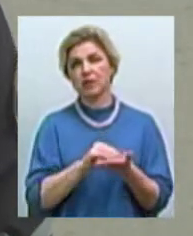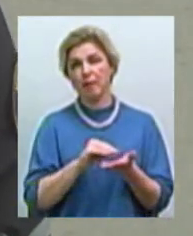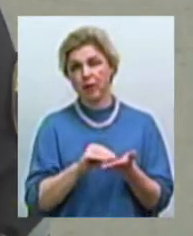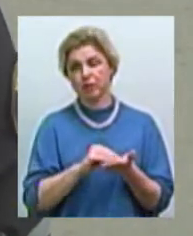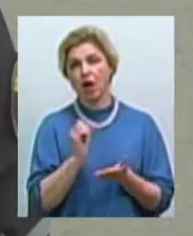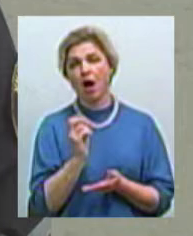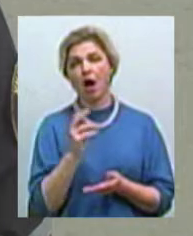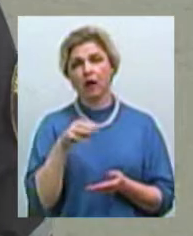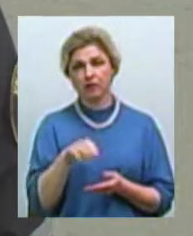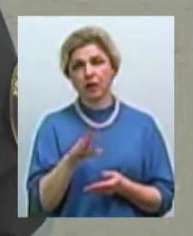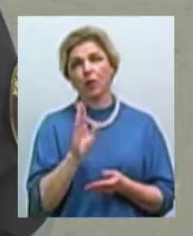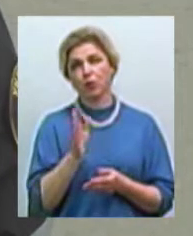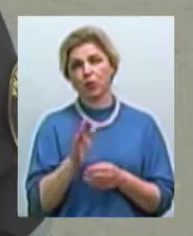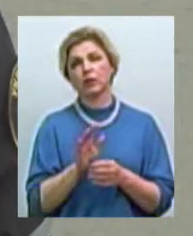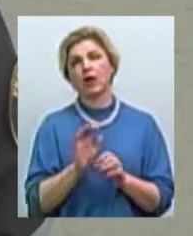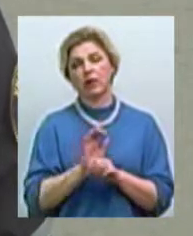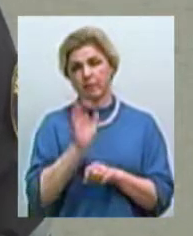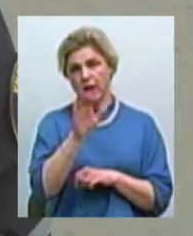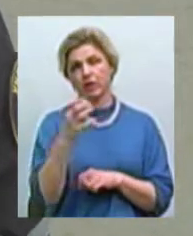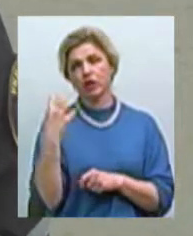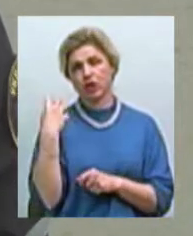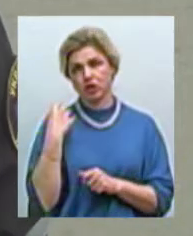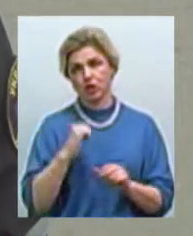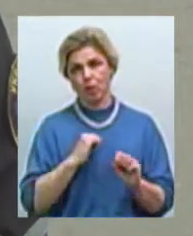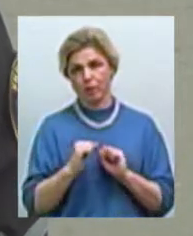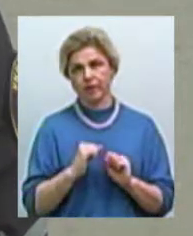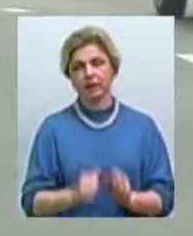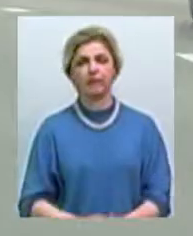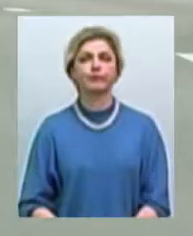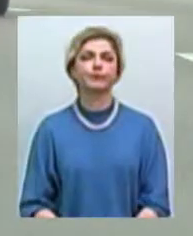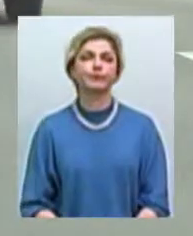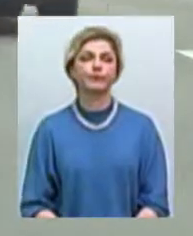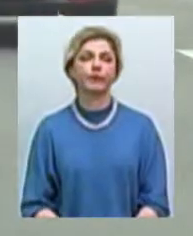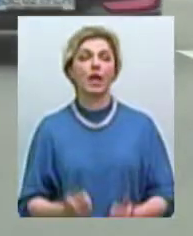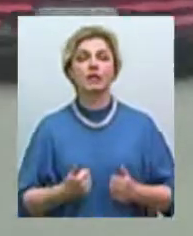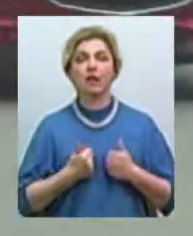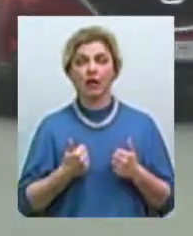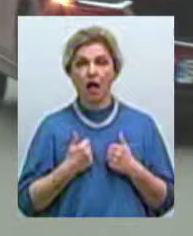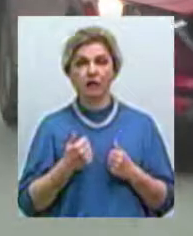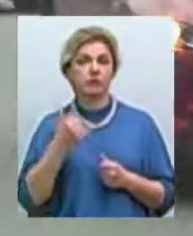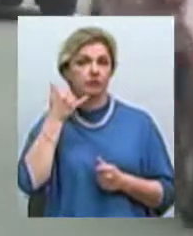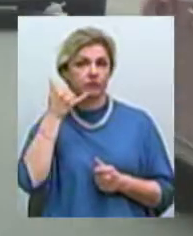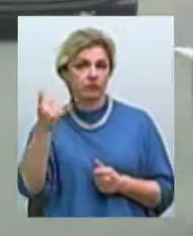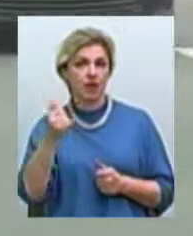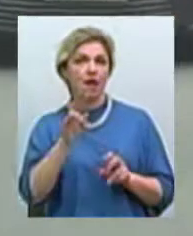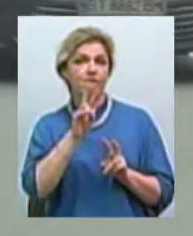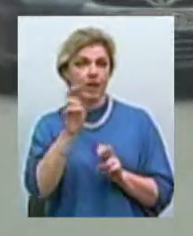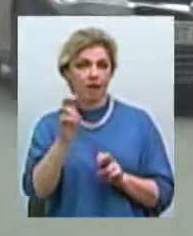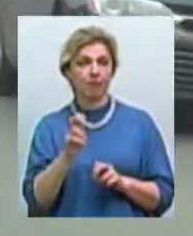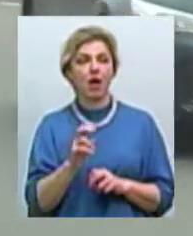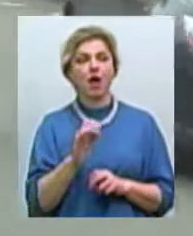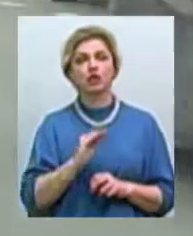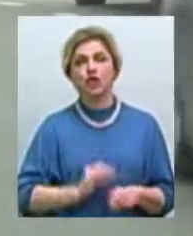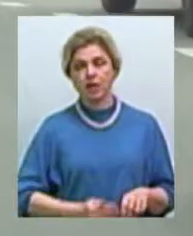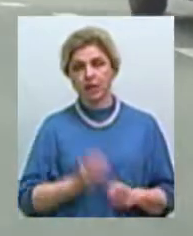актах і буде розглянуто начальником управління Укртрансбезпеки Миколаївської області. Ми намагалися зв'язатися з керівництвом фірм-перевізників.